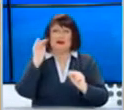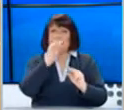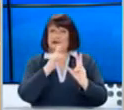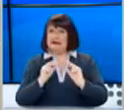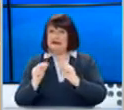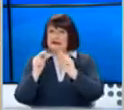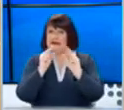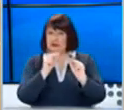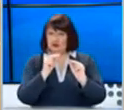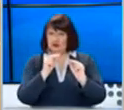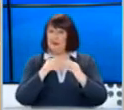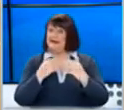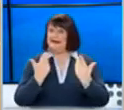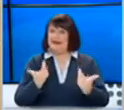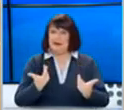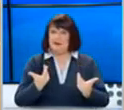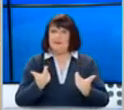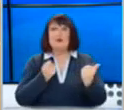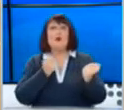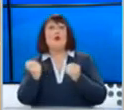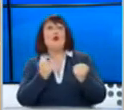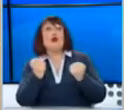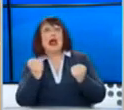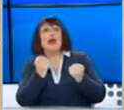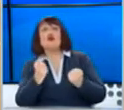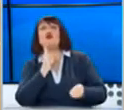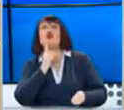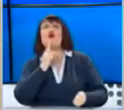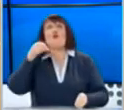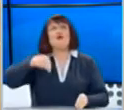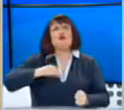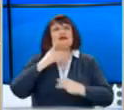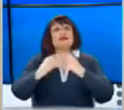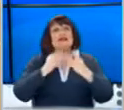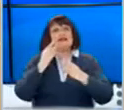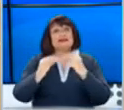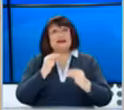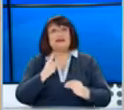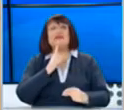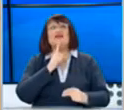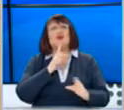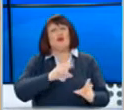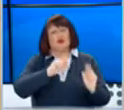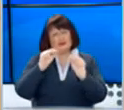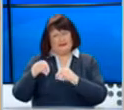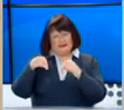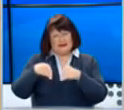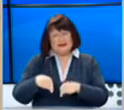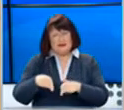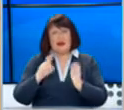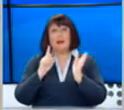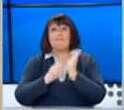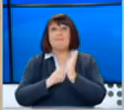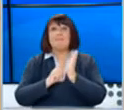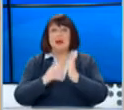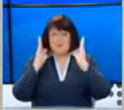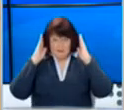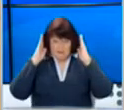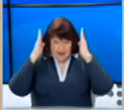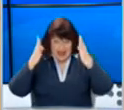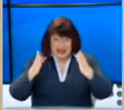συζητήσουμε την οργάνωση μιας συζήτησης με αντίστοιχα χαρακτηριστικά θα πρέπει να μείνουμε